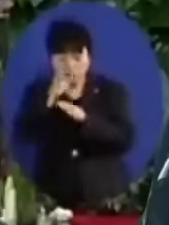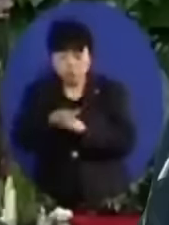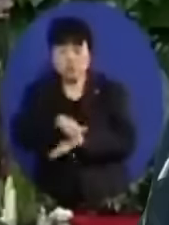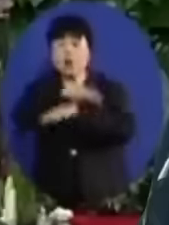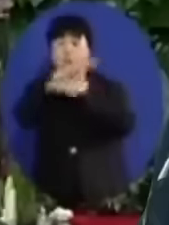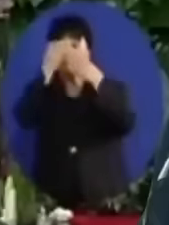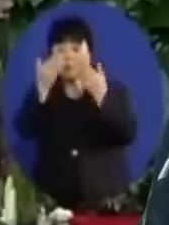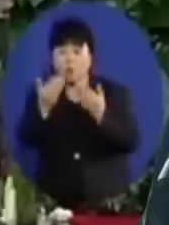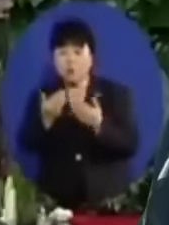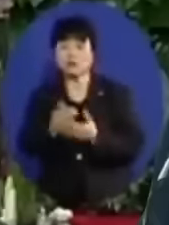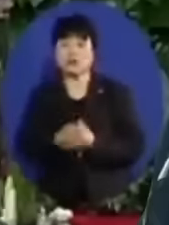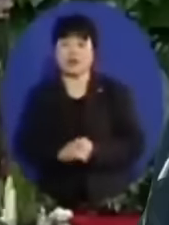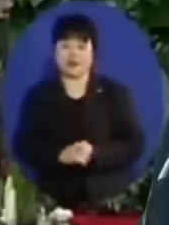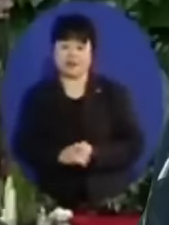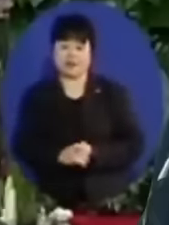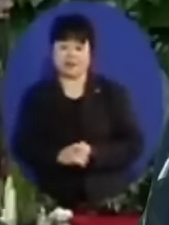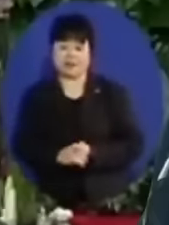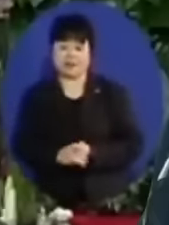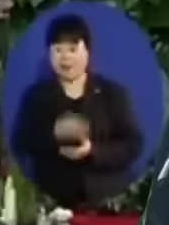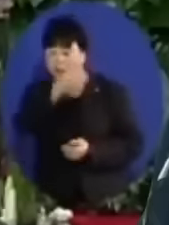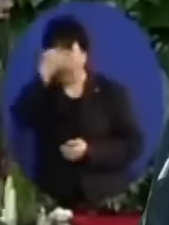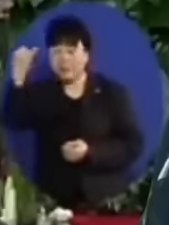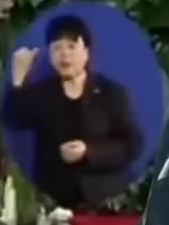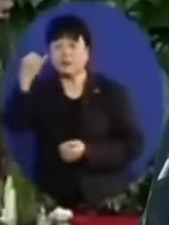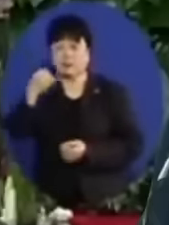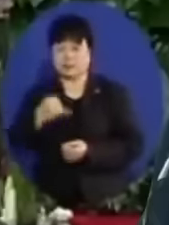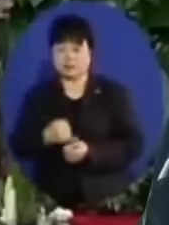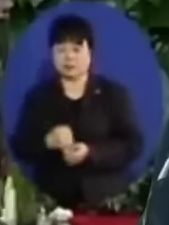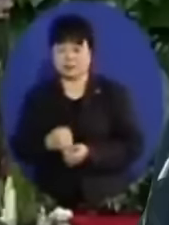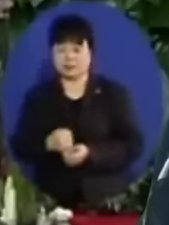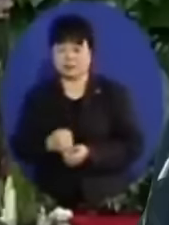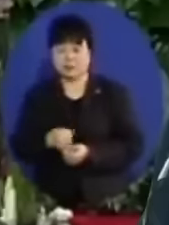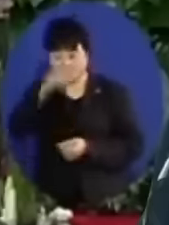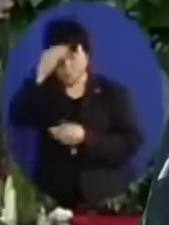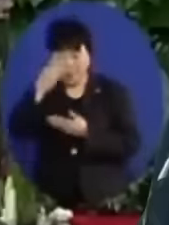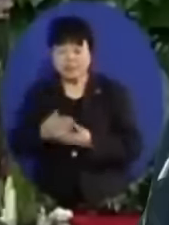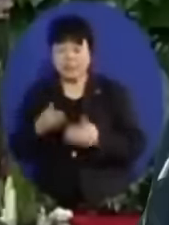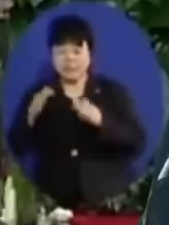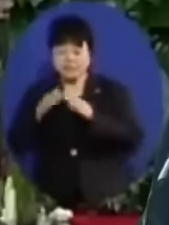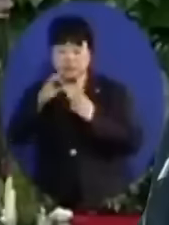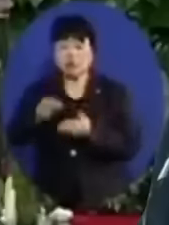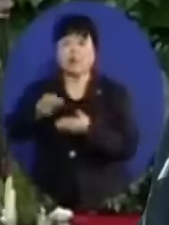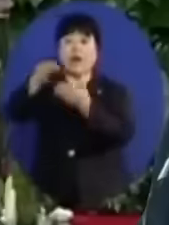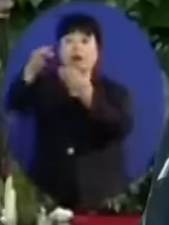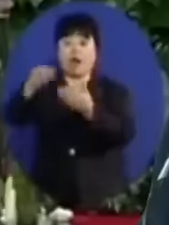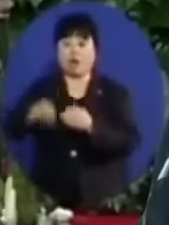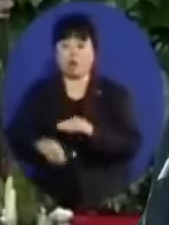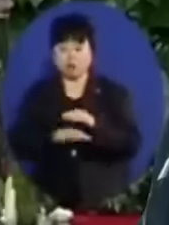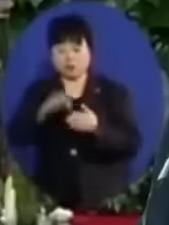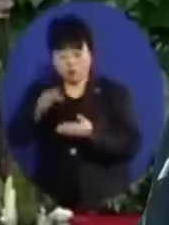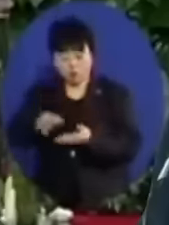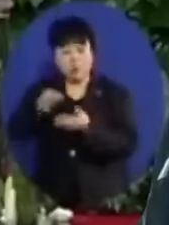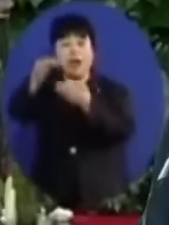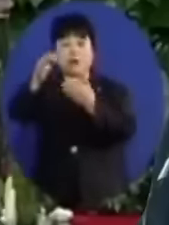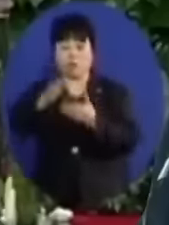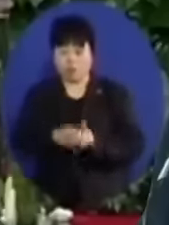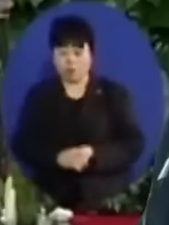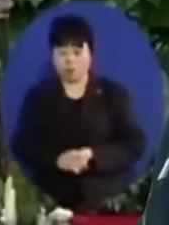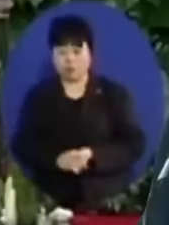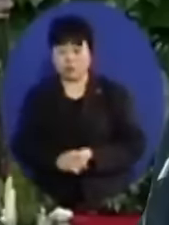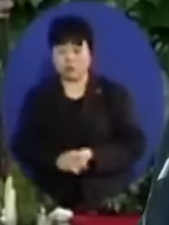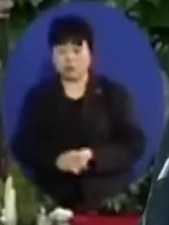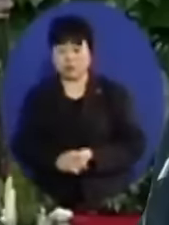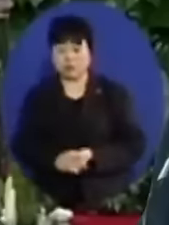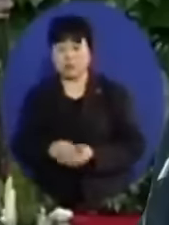모두 다 여기 일어나서 집을 내놓겠습니다. 자동차를 내놓겠습니다.